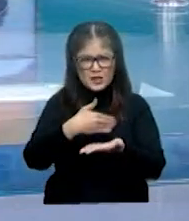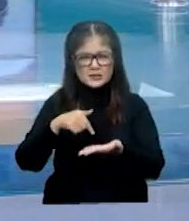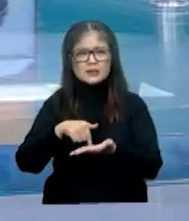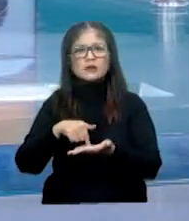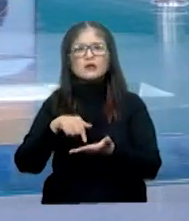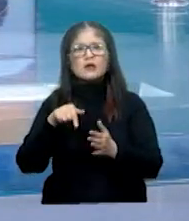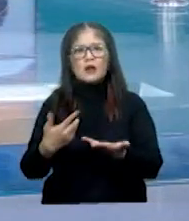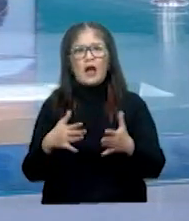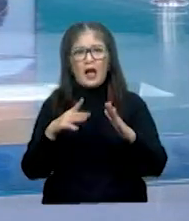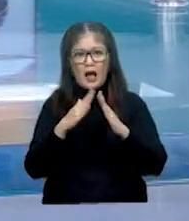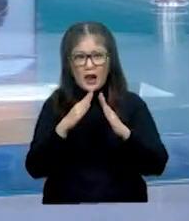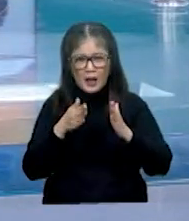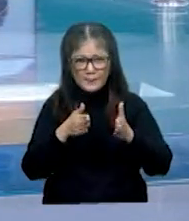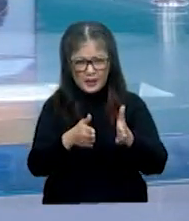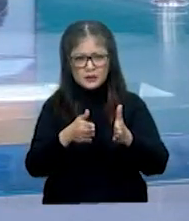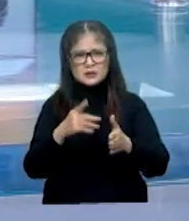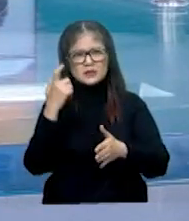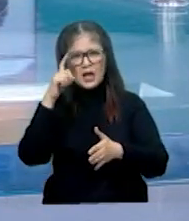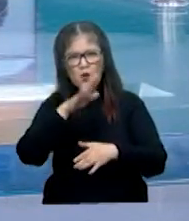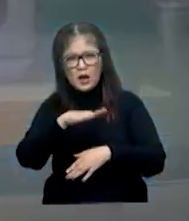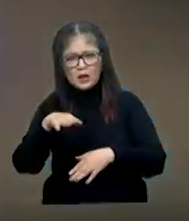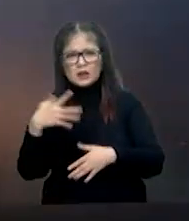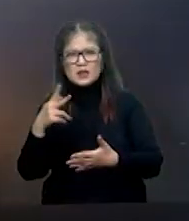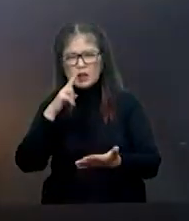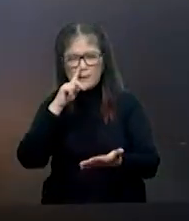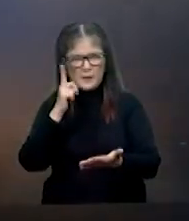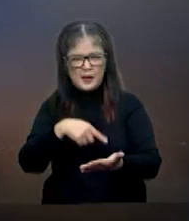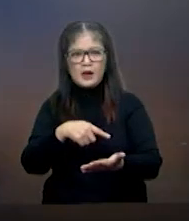siswa yang ternyata fiktif.